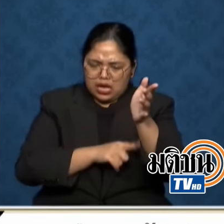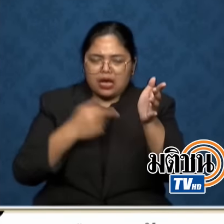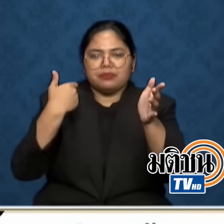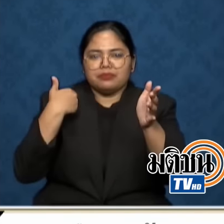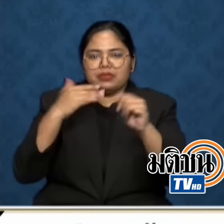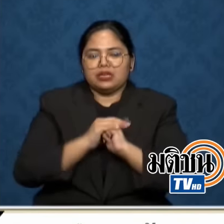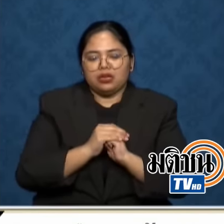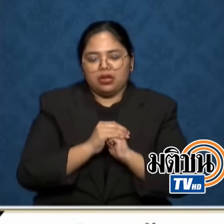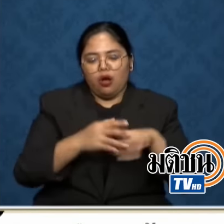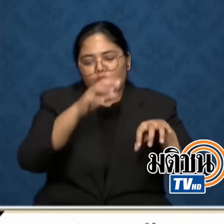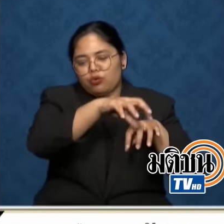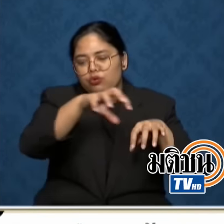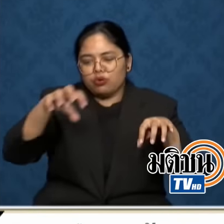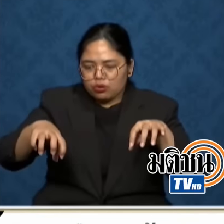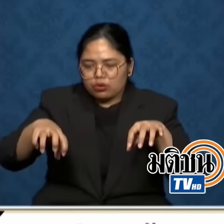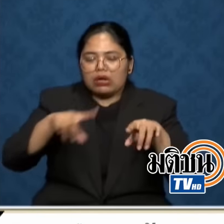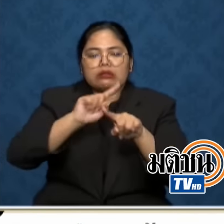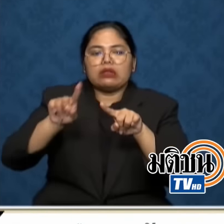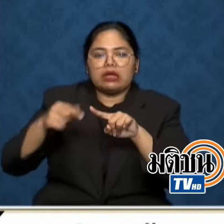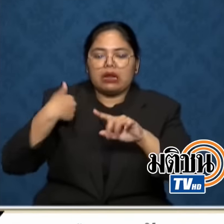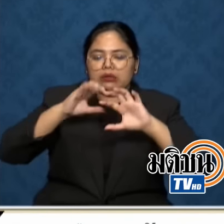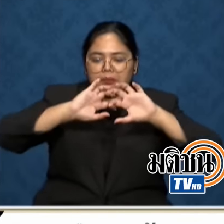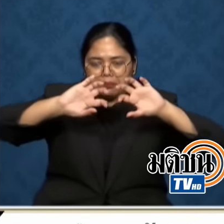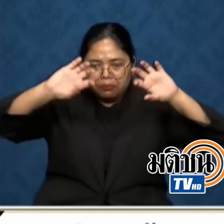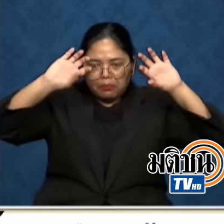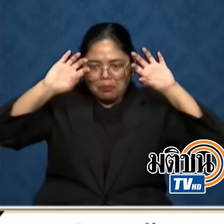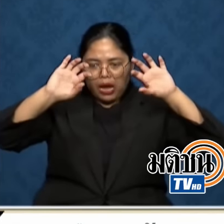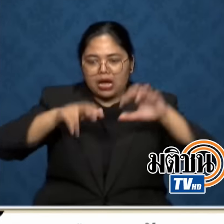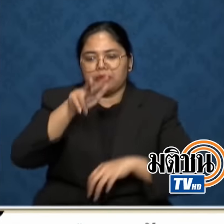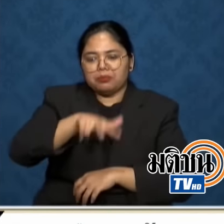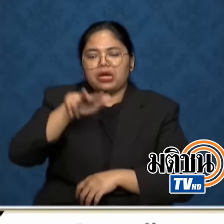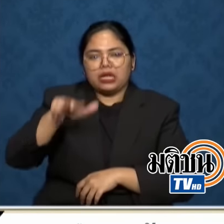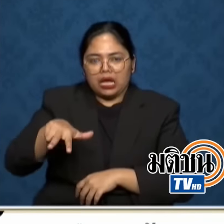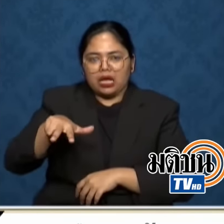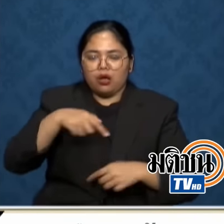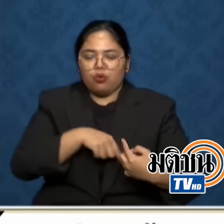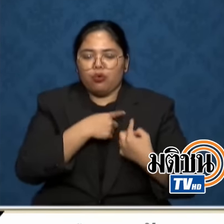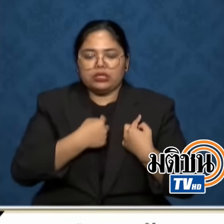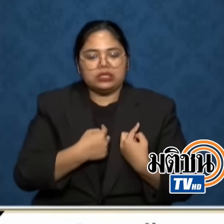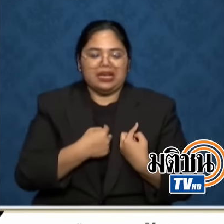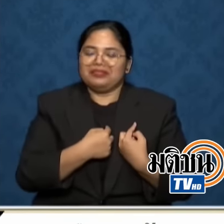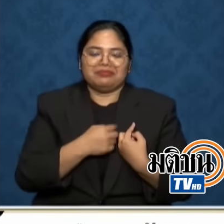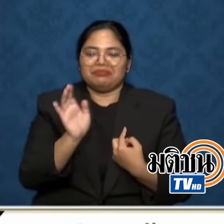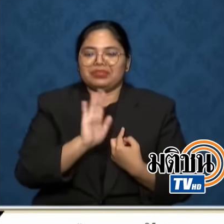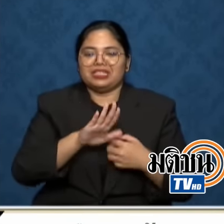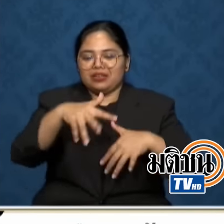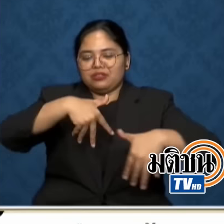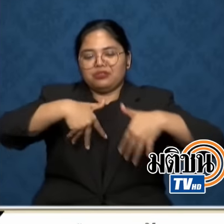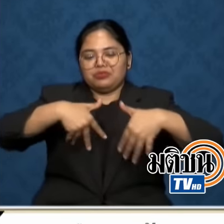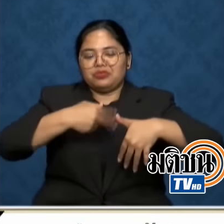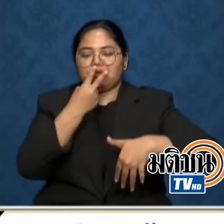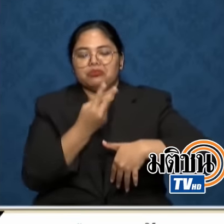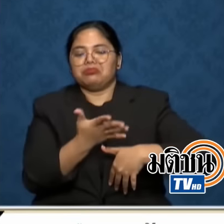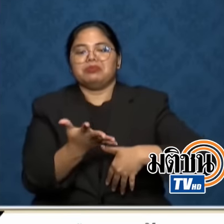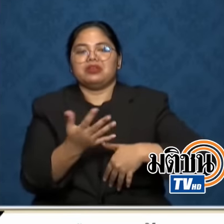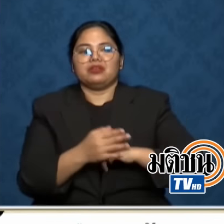นที่สามารถพูดได้เลยครับว่ารัฐบาลเพื่อใครหัวใจที่ไม่ใช่ประชาชนเนี่ยก็อาจจะเกิดขึ้นได้เพ